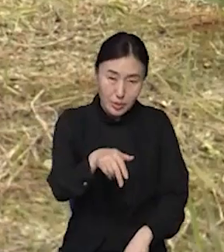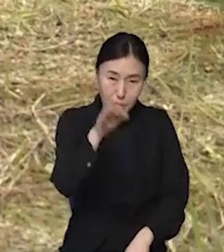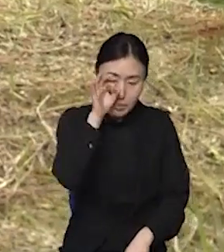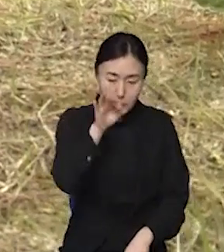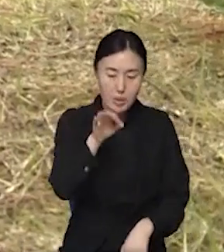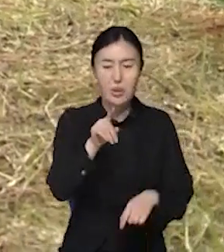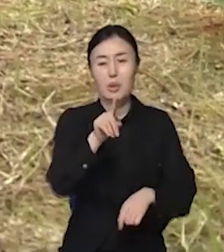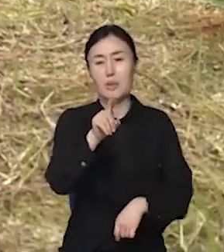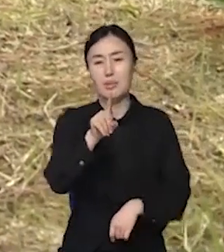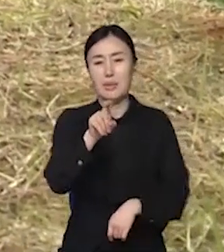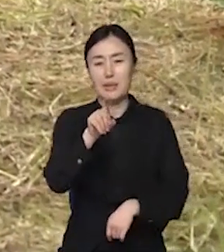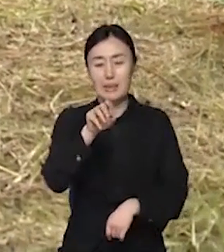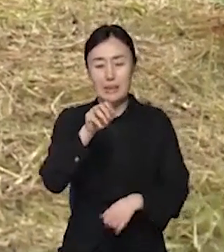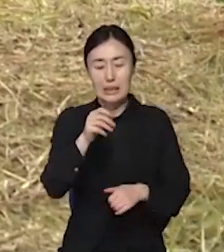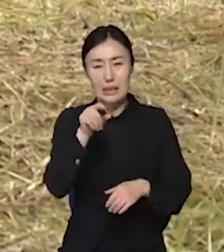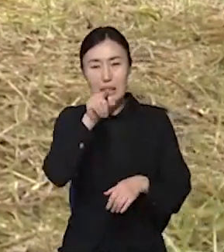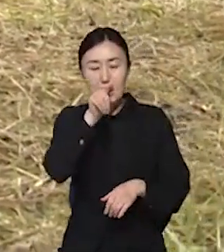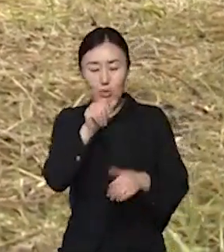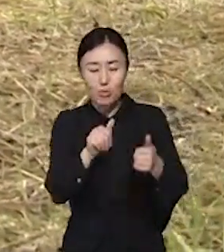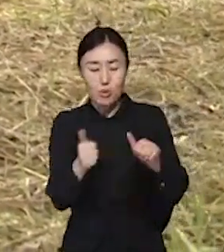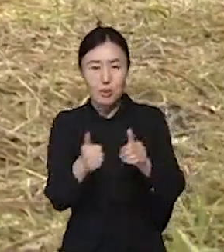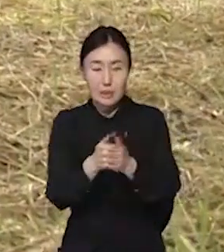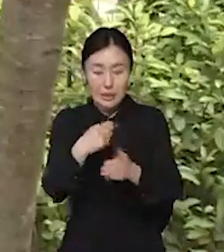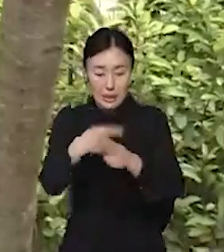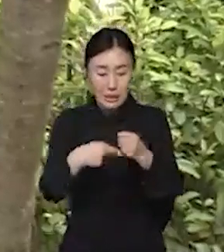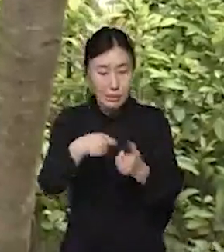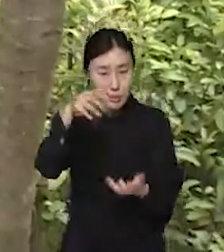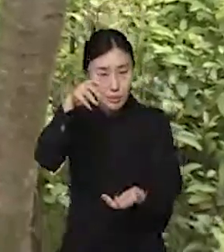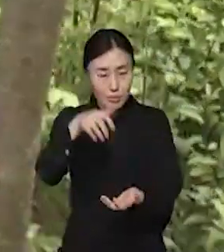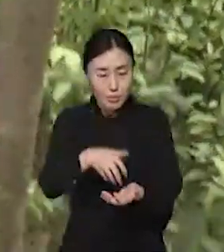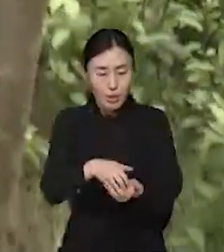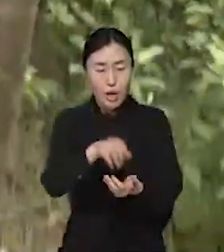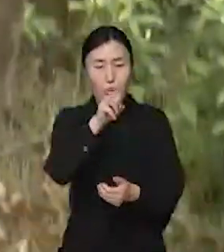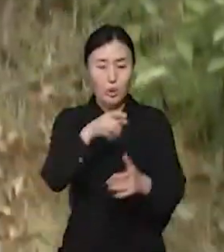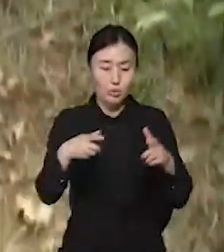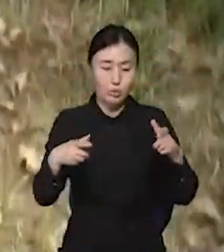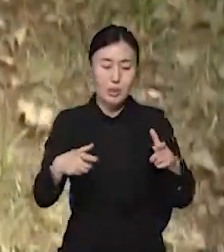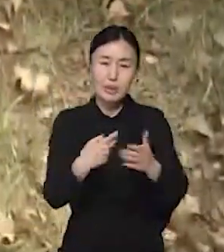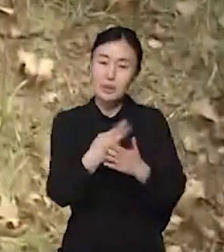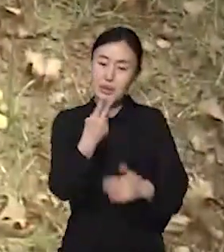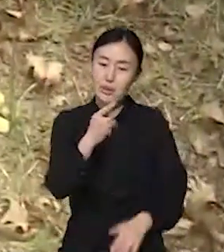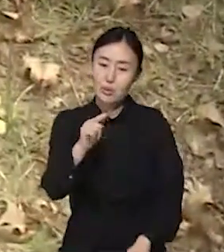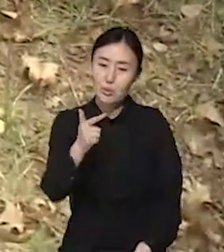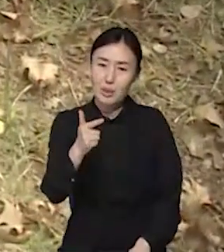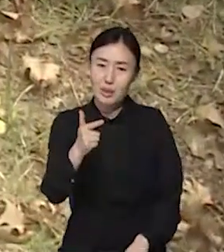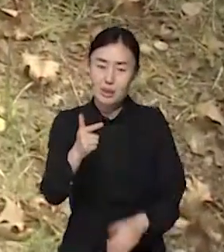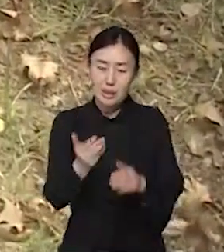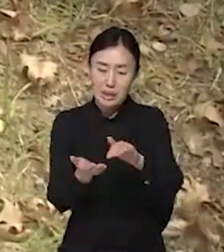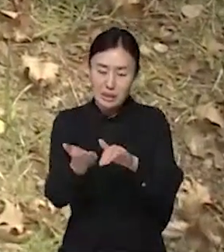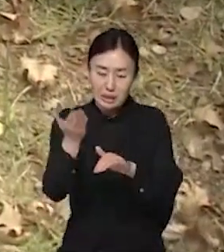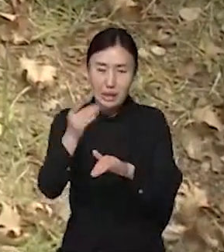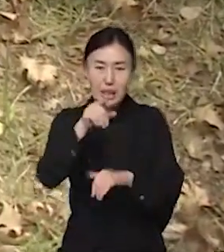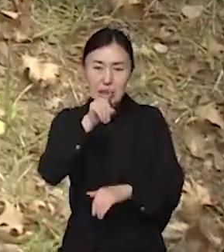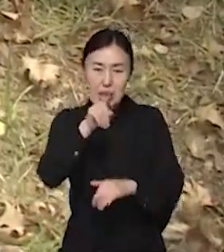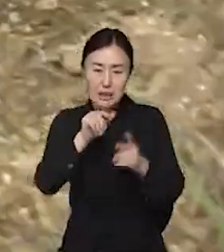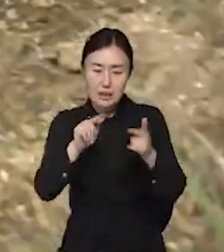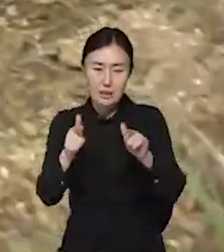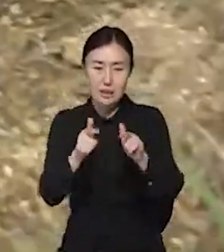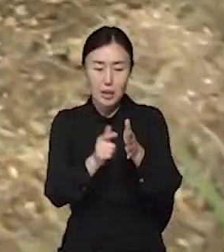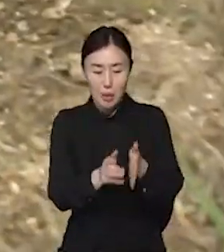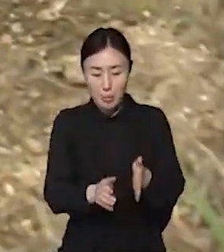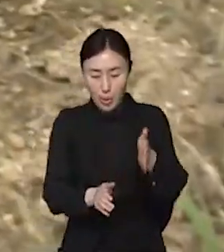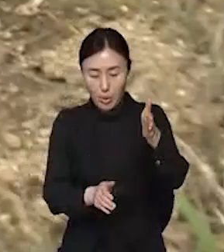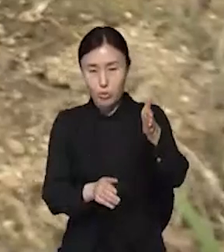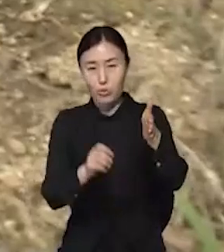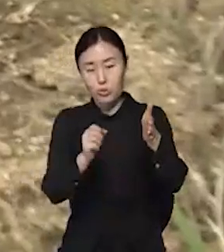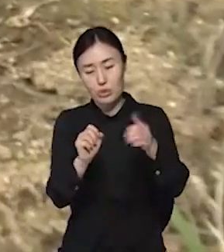11마리. 1년 통계를 살펴보니 지난해 광주에서만 2,600마리가 넘는 새들이 구조물에 부딪혀